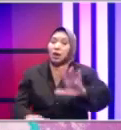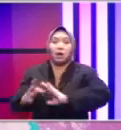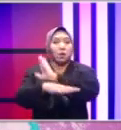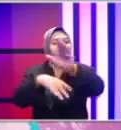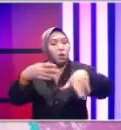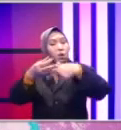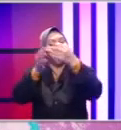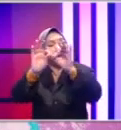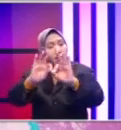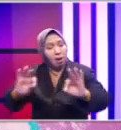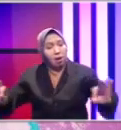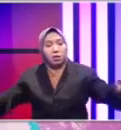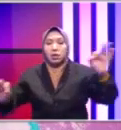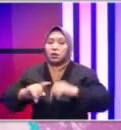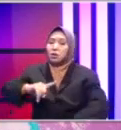sodakowlohuladzim